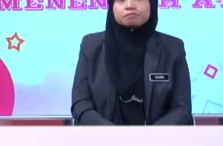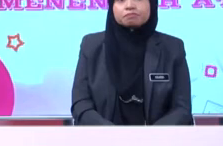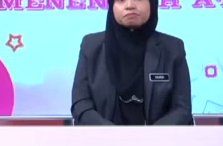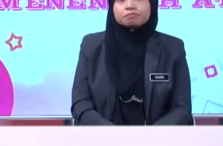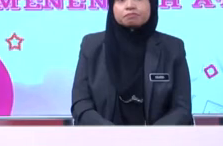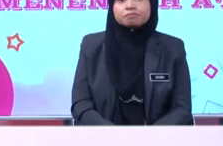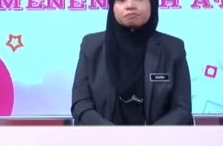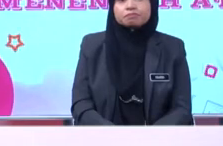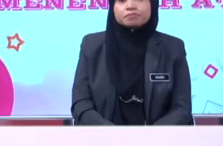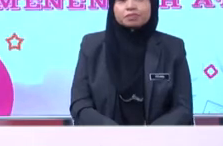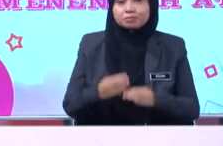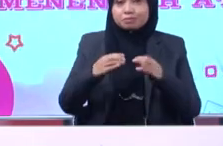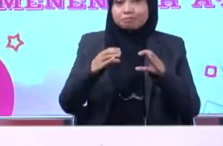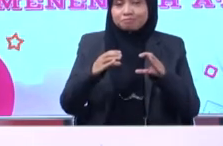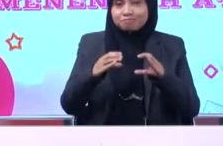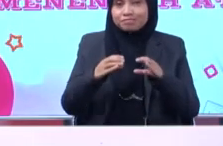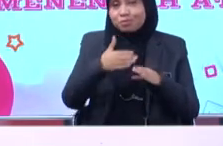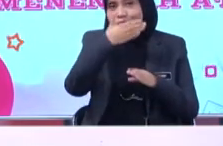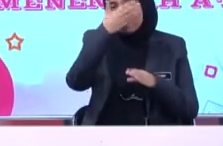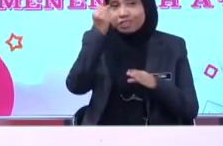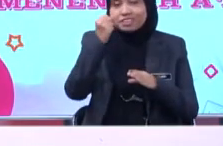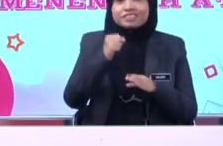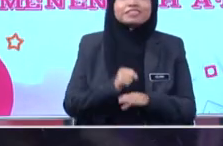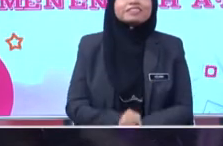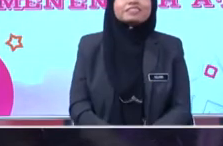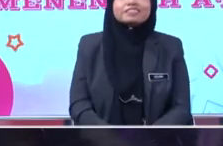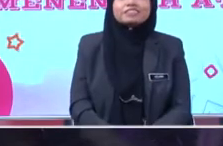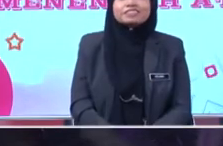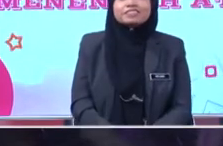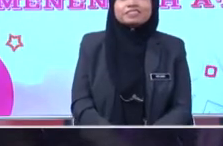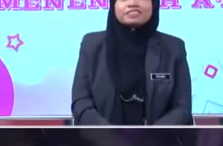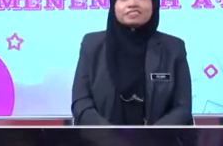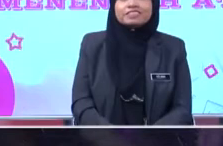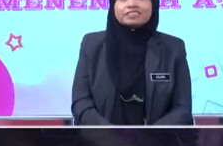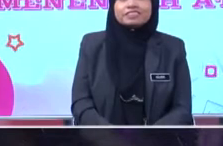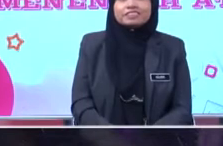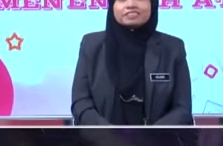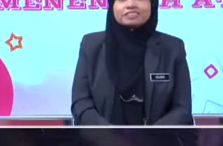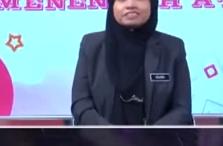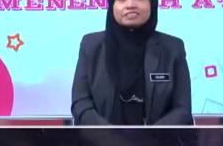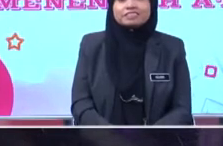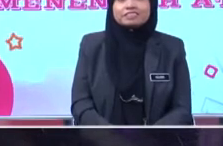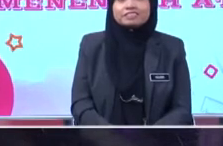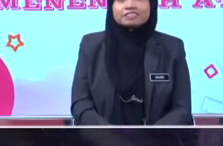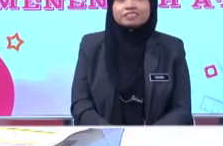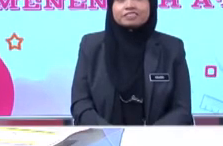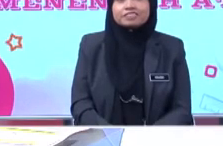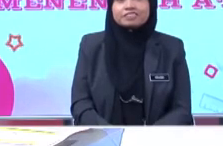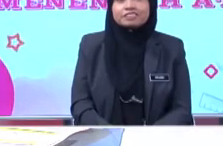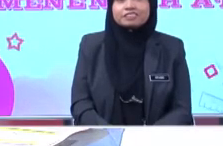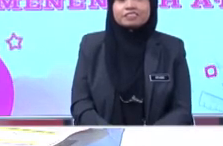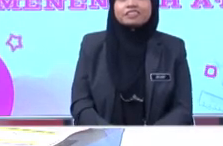shockbreaker demarco penuh autogefuhl uh uh tofuku ya Huy